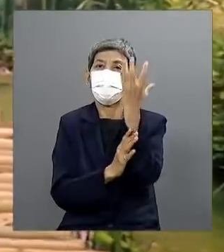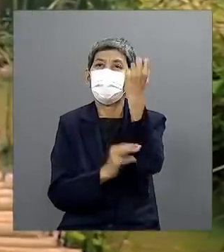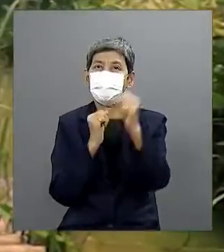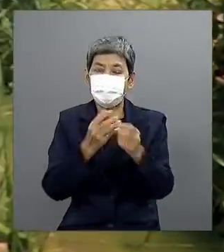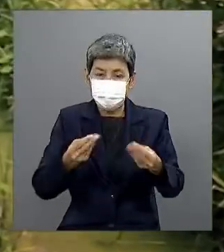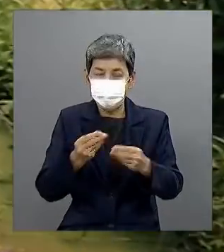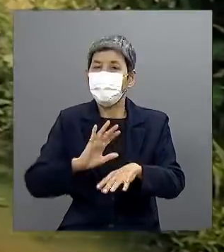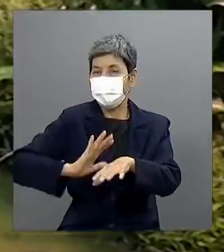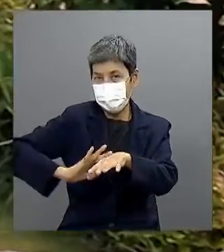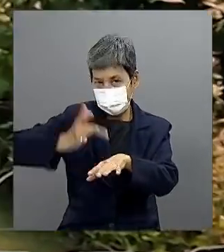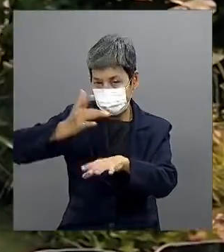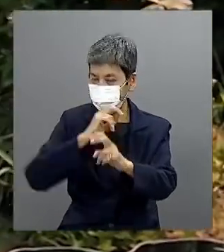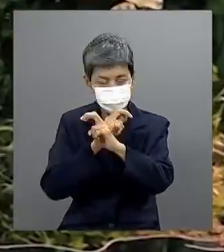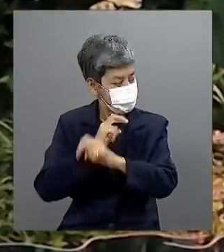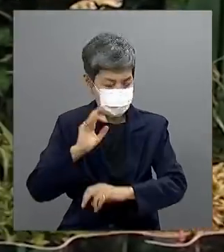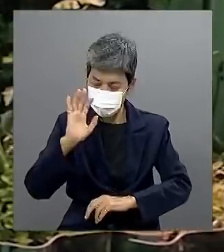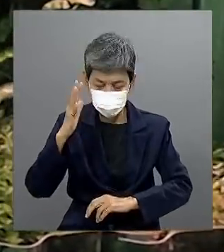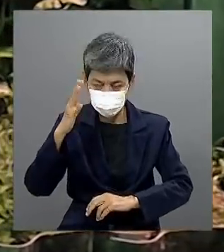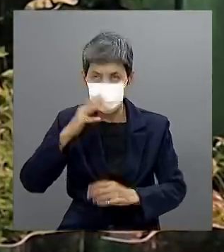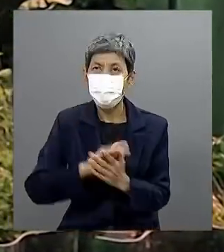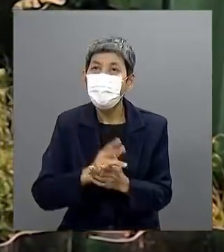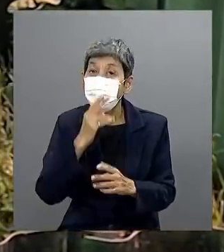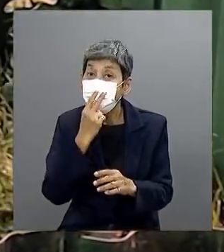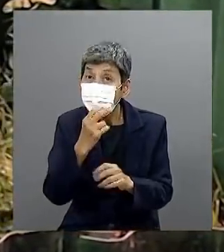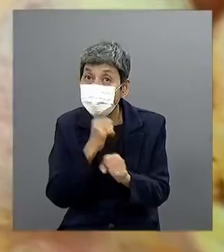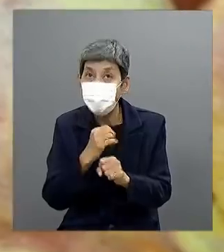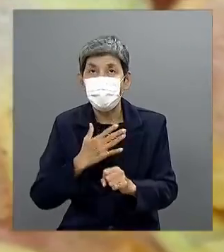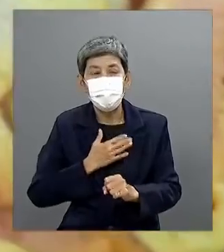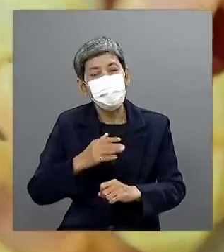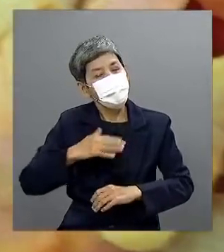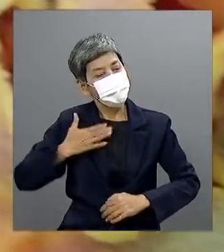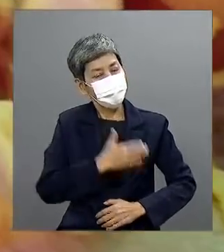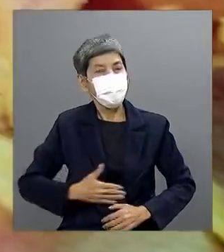ย์ไม่มีเคมีค่ะตัวนี้มันทำให้เรารักษาสุขภาพไปได้ด้วย